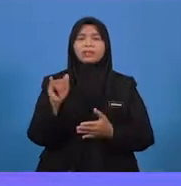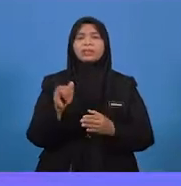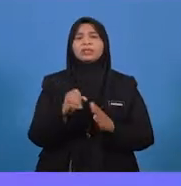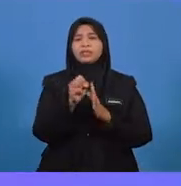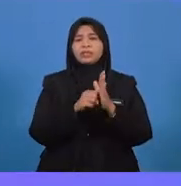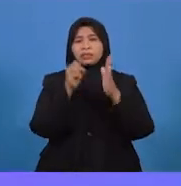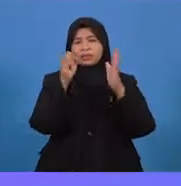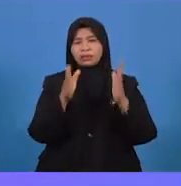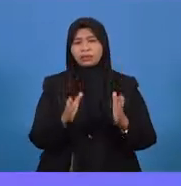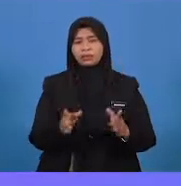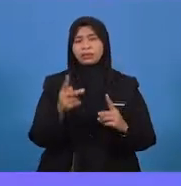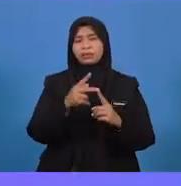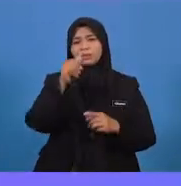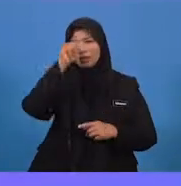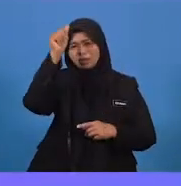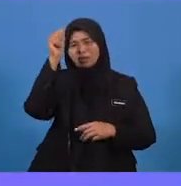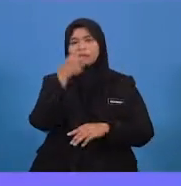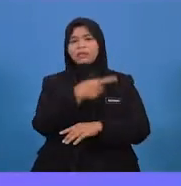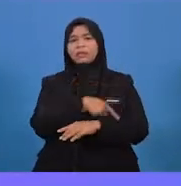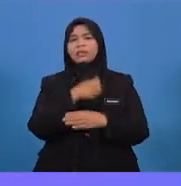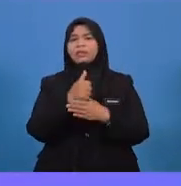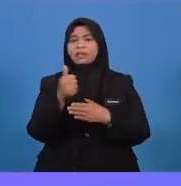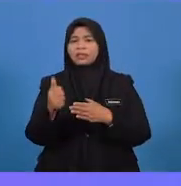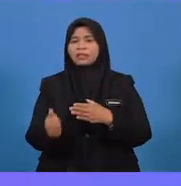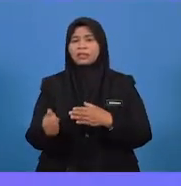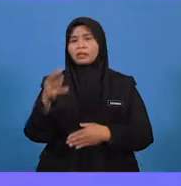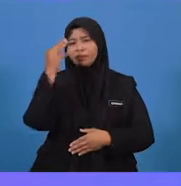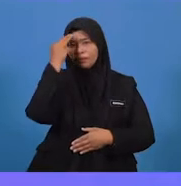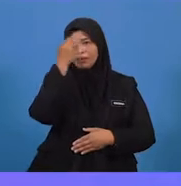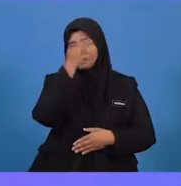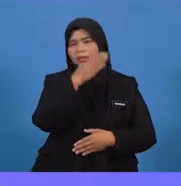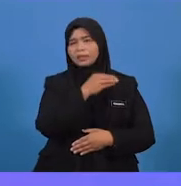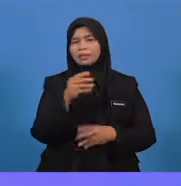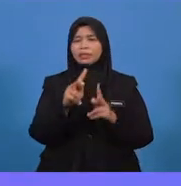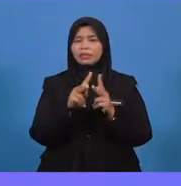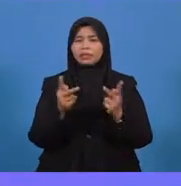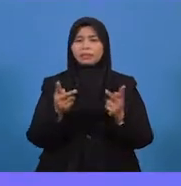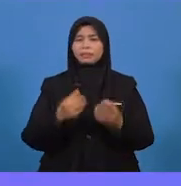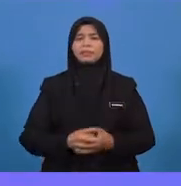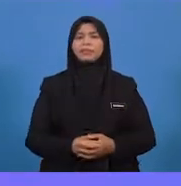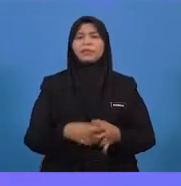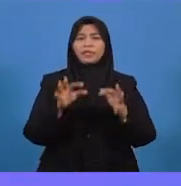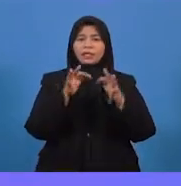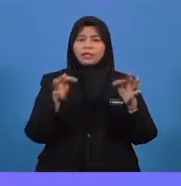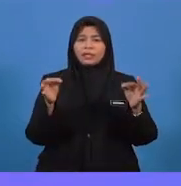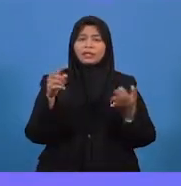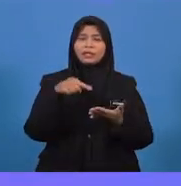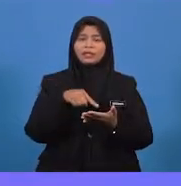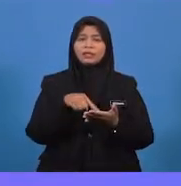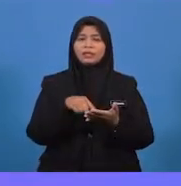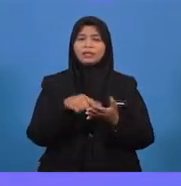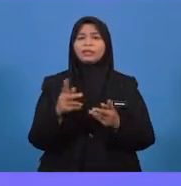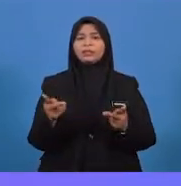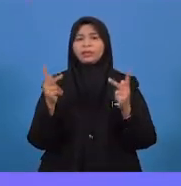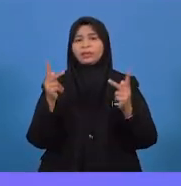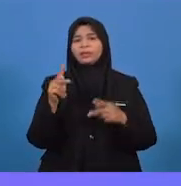kepada Allah, hari akhirat, malaikat dan kitab. Ayat Al-Quran ini